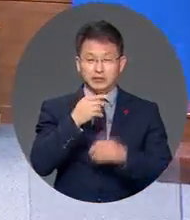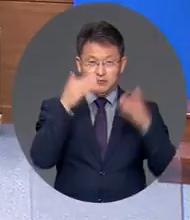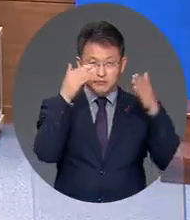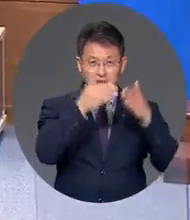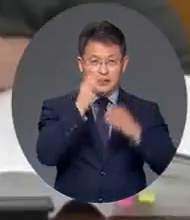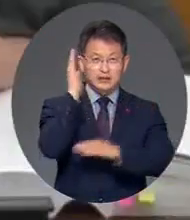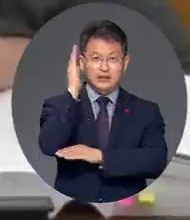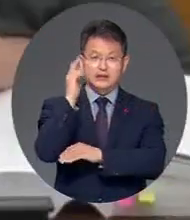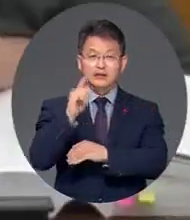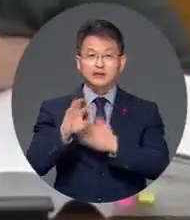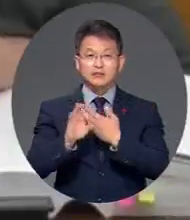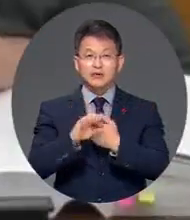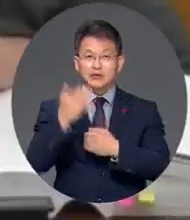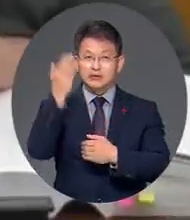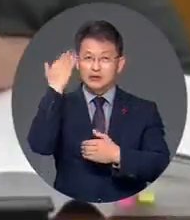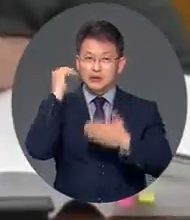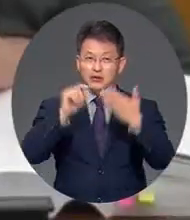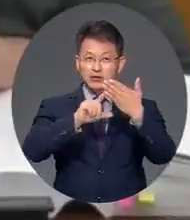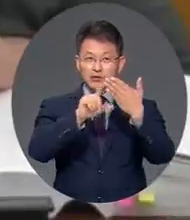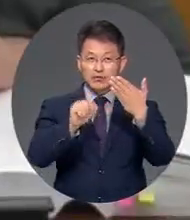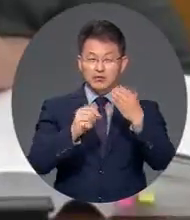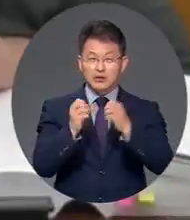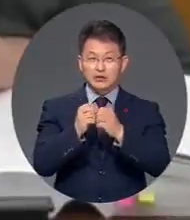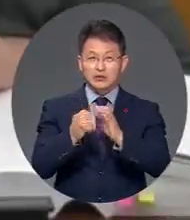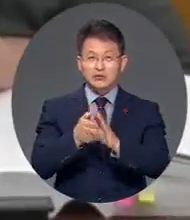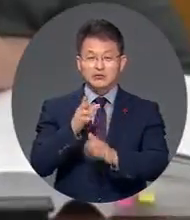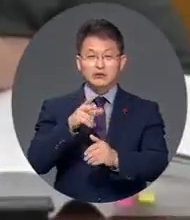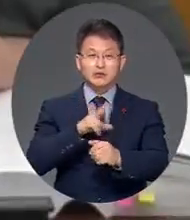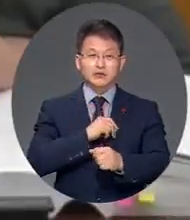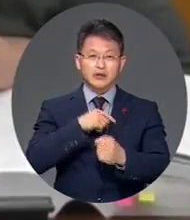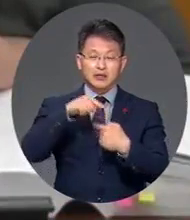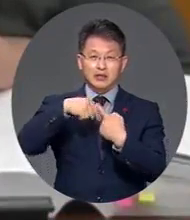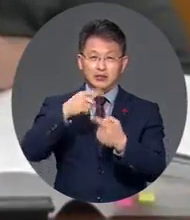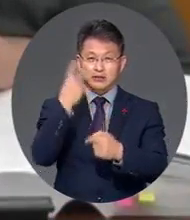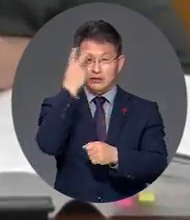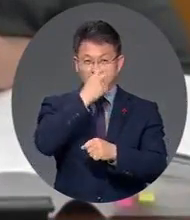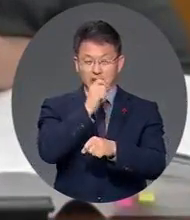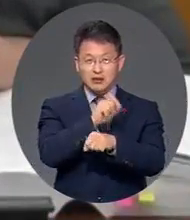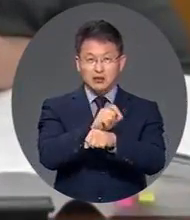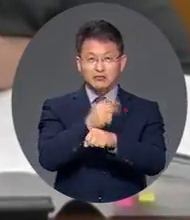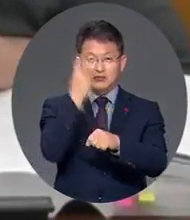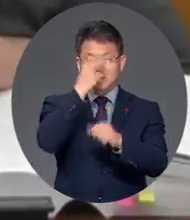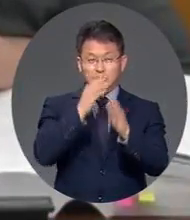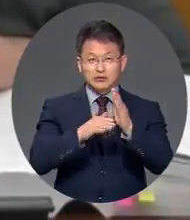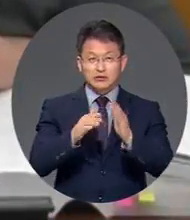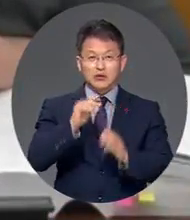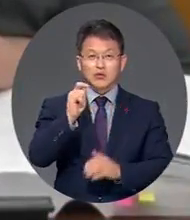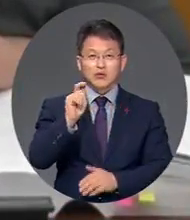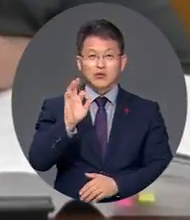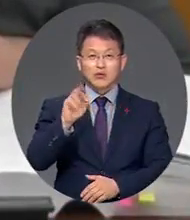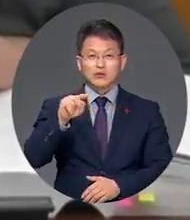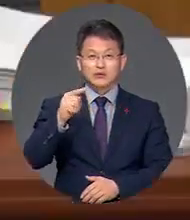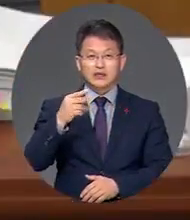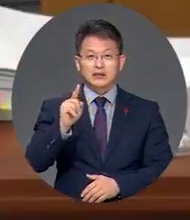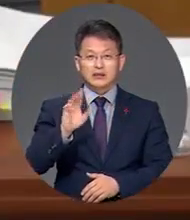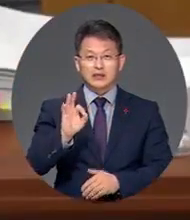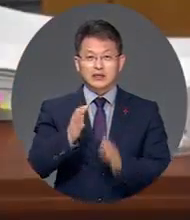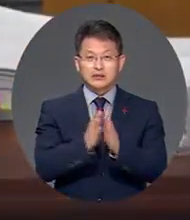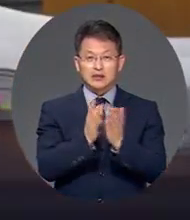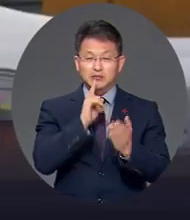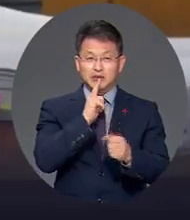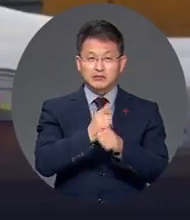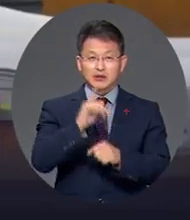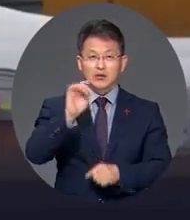아닙니다 지난 9월 창원시 의회 행정사무감사에서 나온 공산당 책 발언입니다